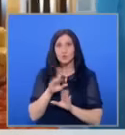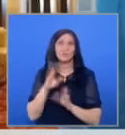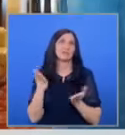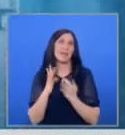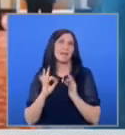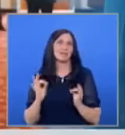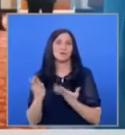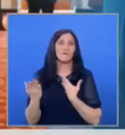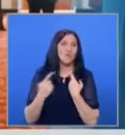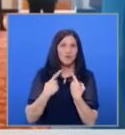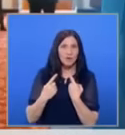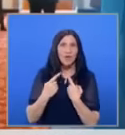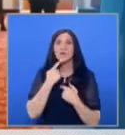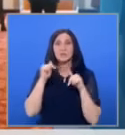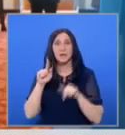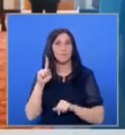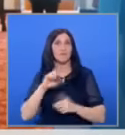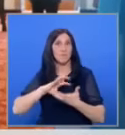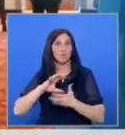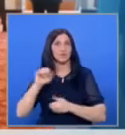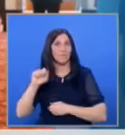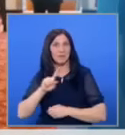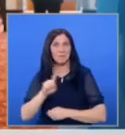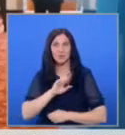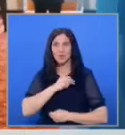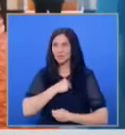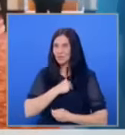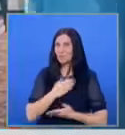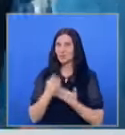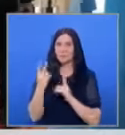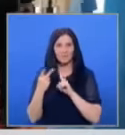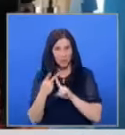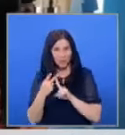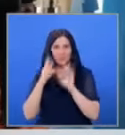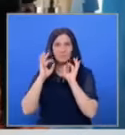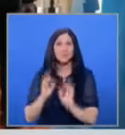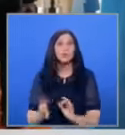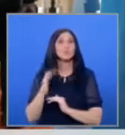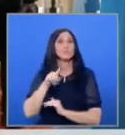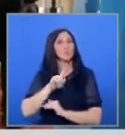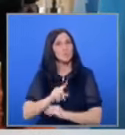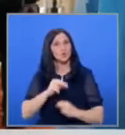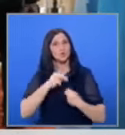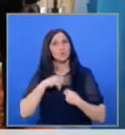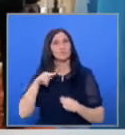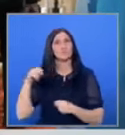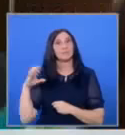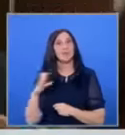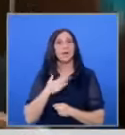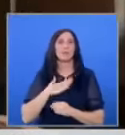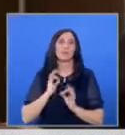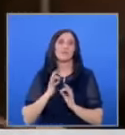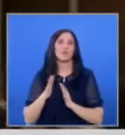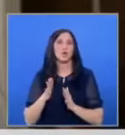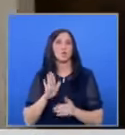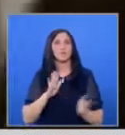договаряли. За сега обаче първата политическа сила не може да разчита на подкрепата на втората. Със сигурност обаче може да разчита на ДПС и ИТН.